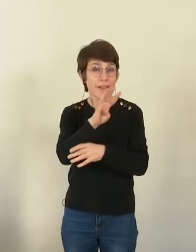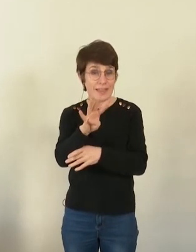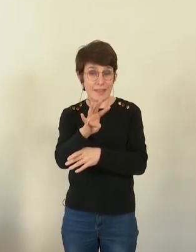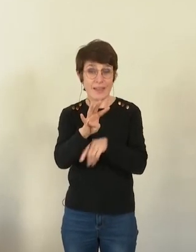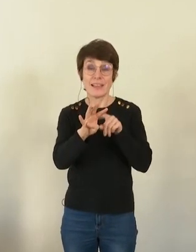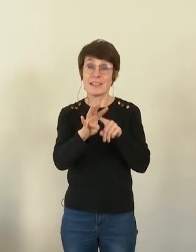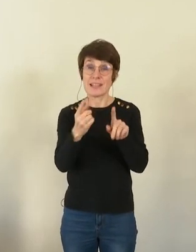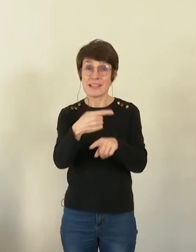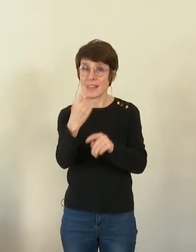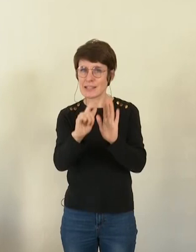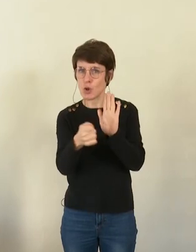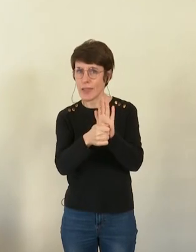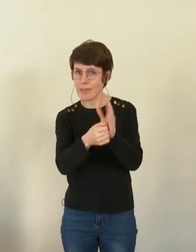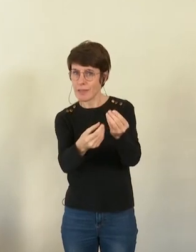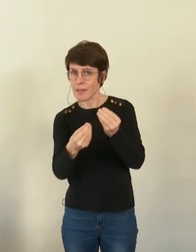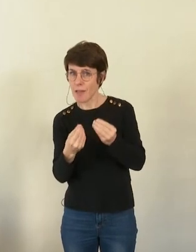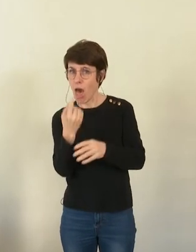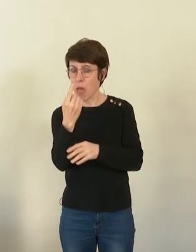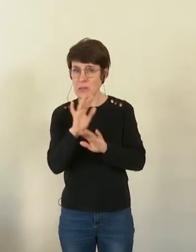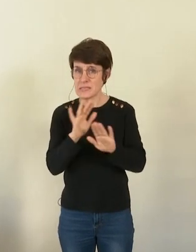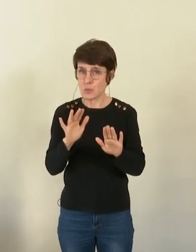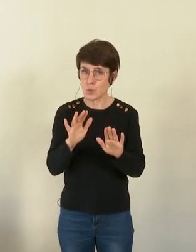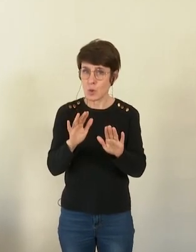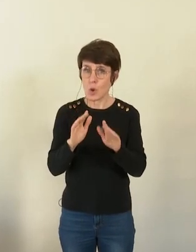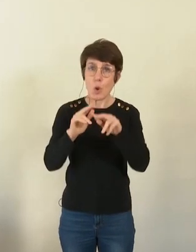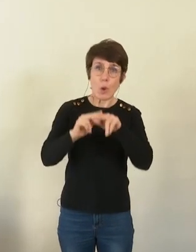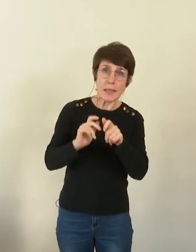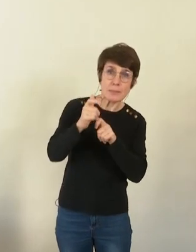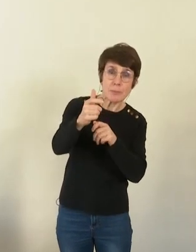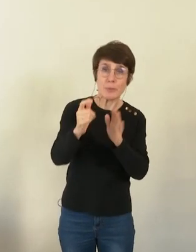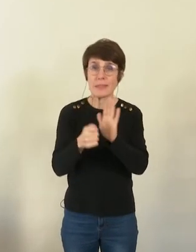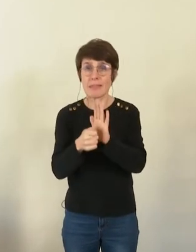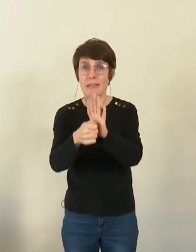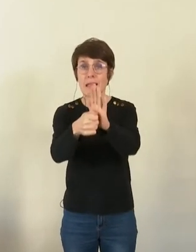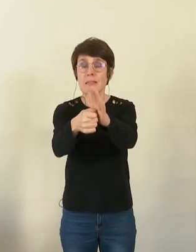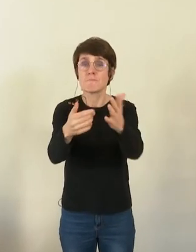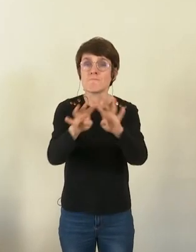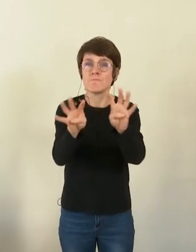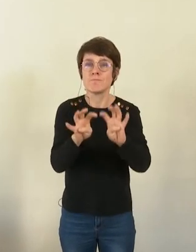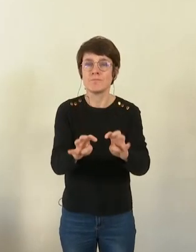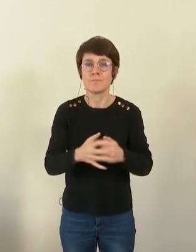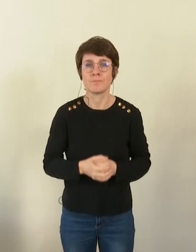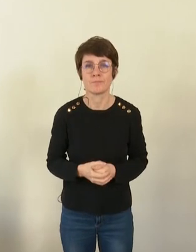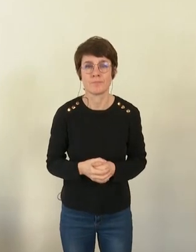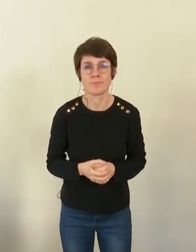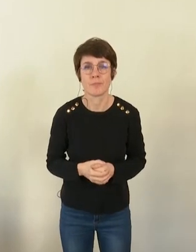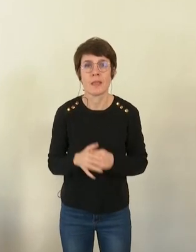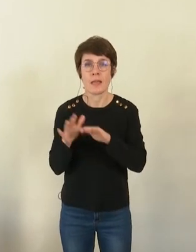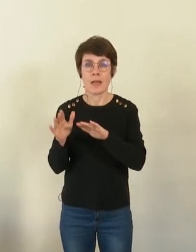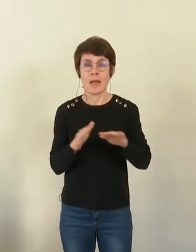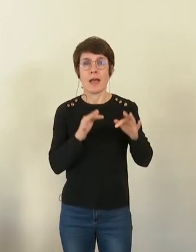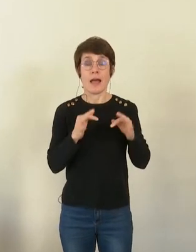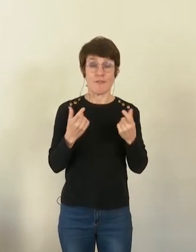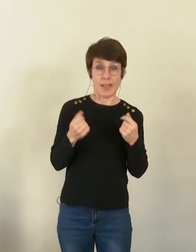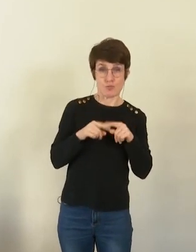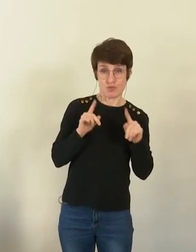fournie concernant la suite du projet à quoi devons-nous nous attendre au-delà de ça sur le budget les